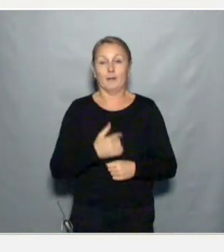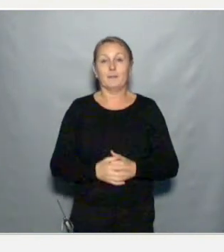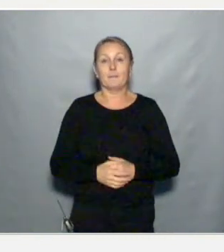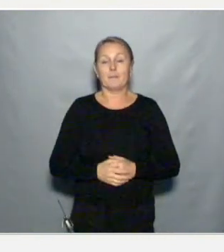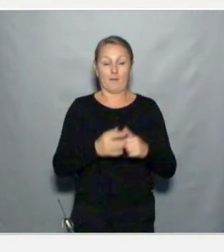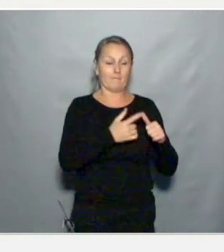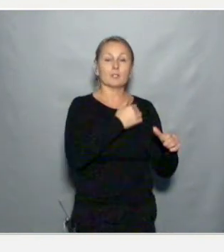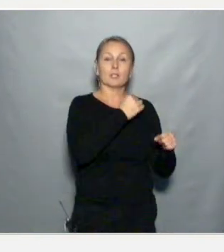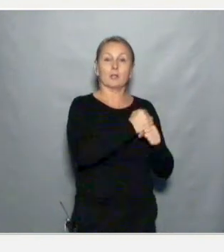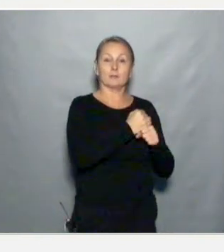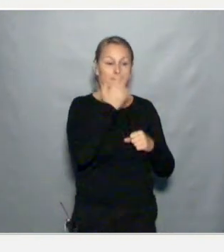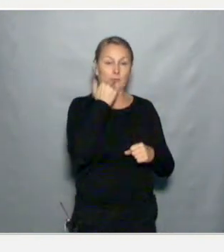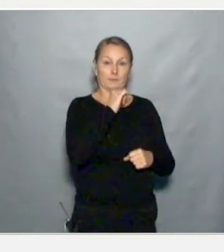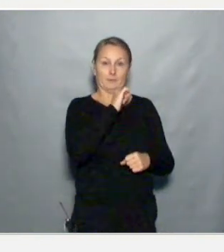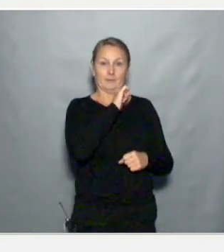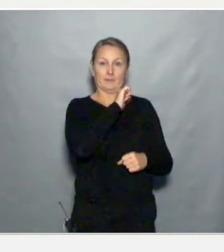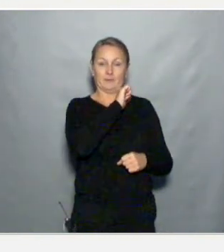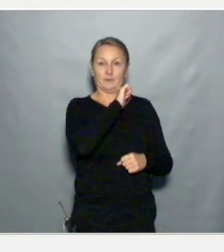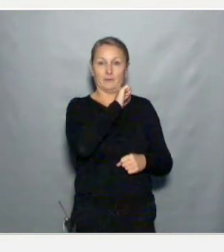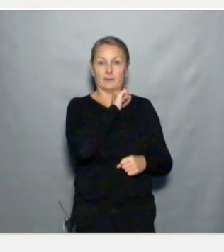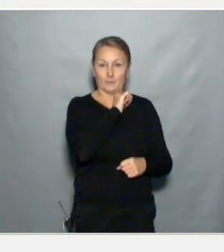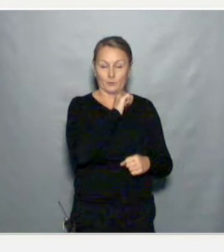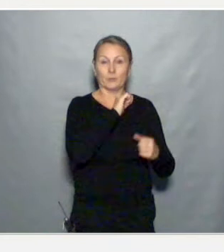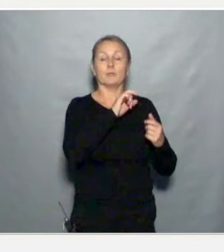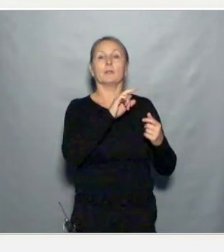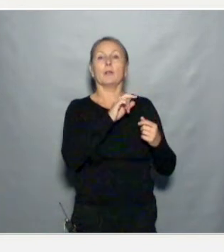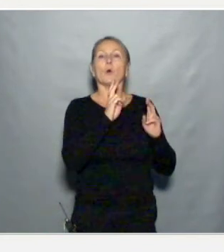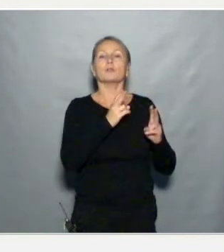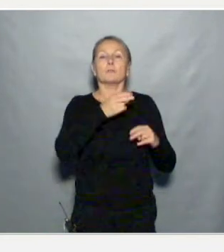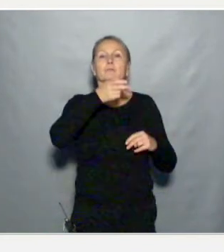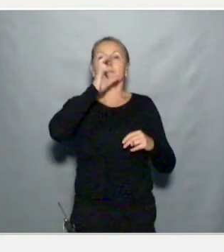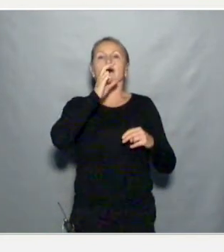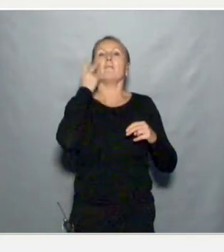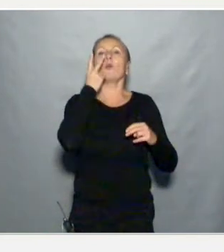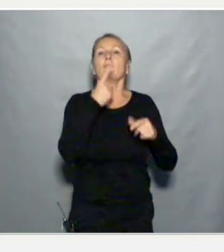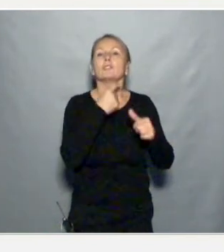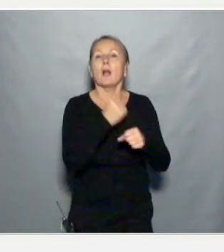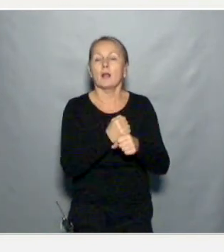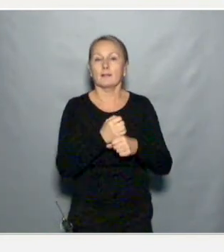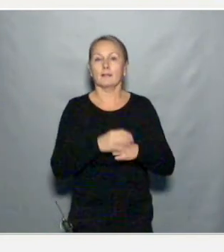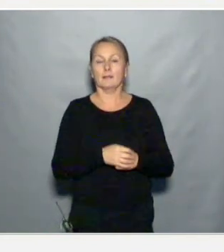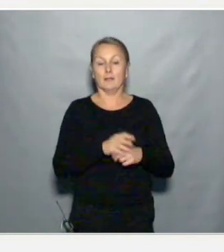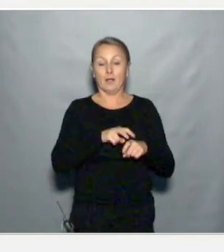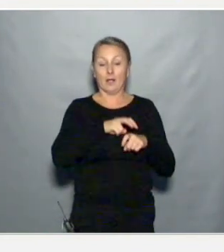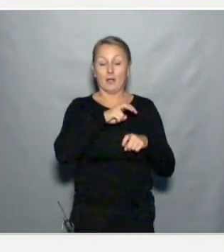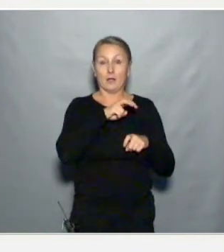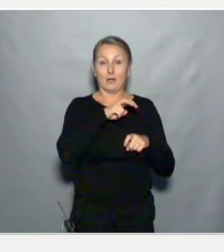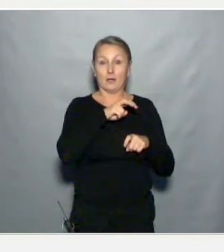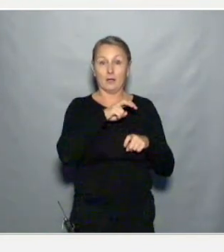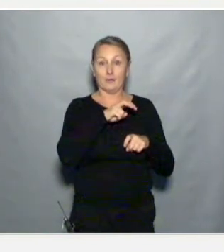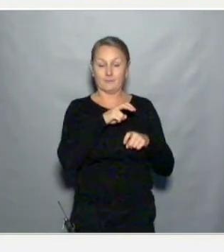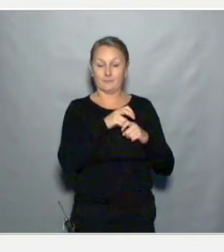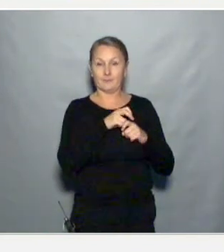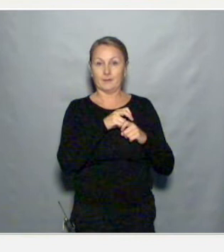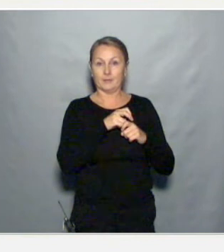Och första gången jag försökte ta mitt liv, då hade jag också druckit mig full för första gången. Jag hoppade ner på